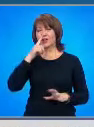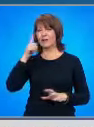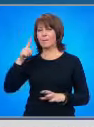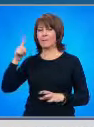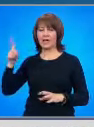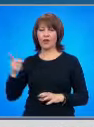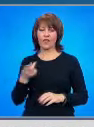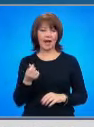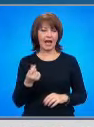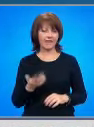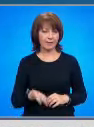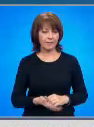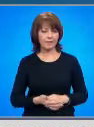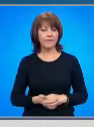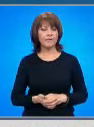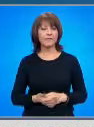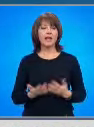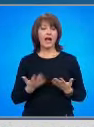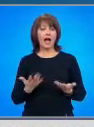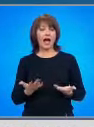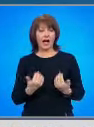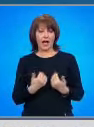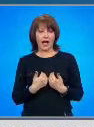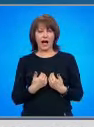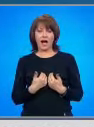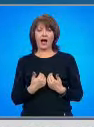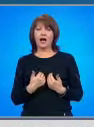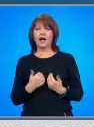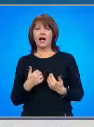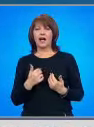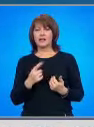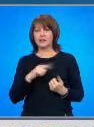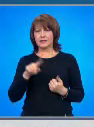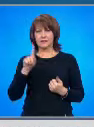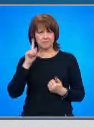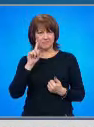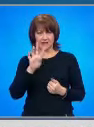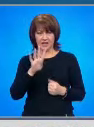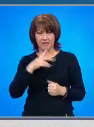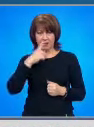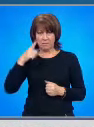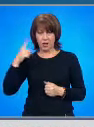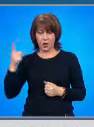разбрах някаква пресконференция, да, и каза, че аз натрупах само 9 милиона. Само.